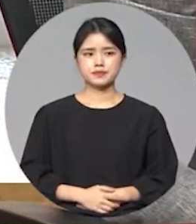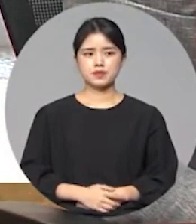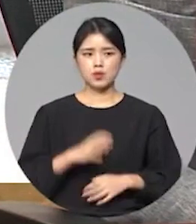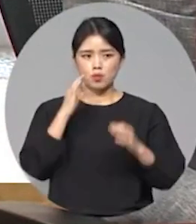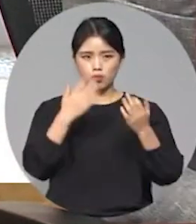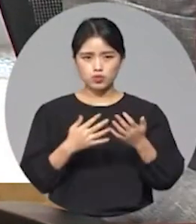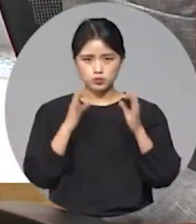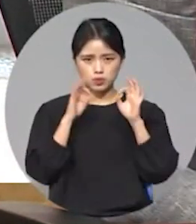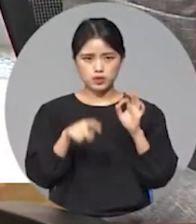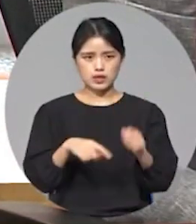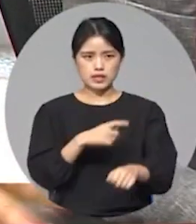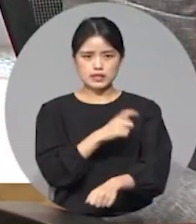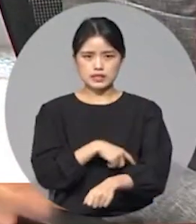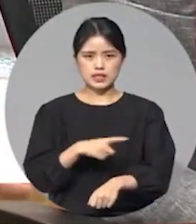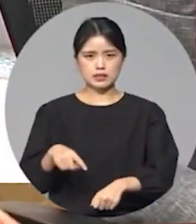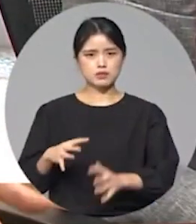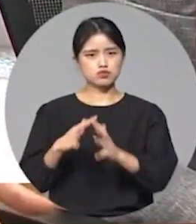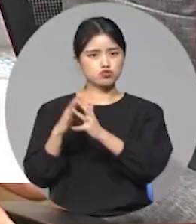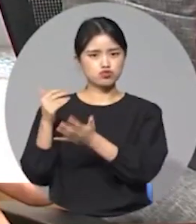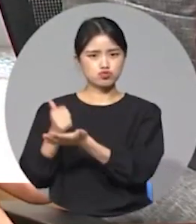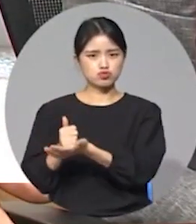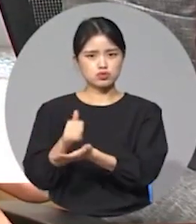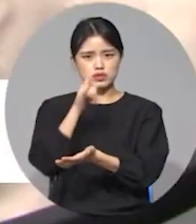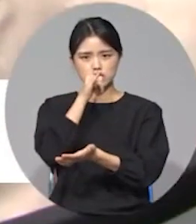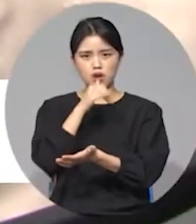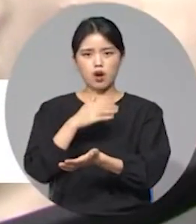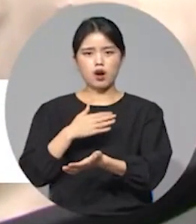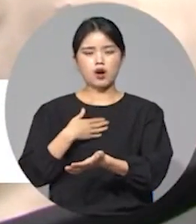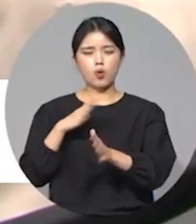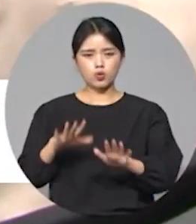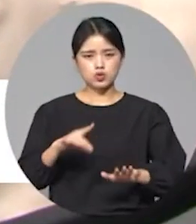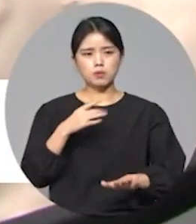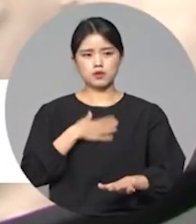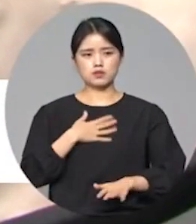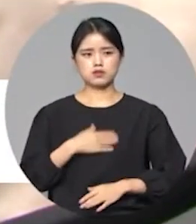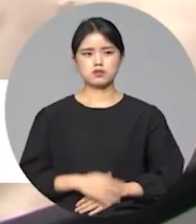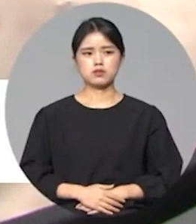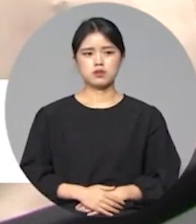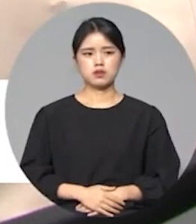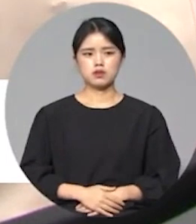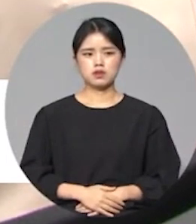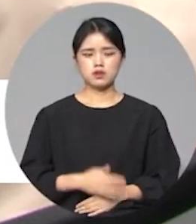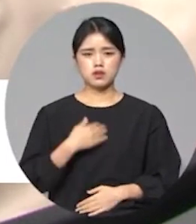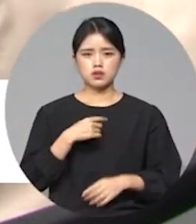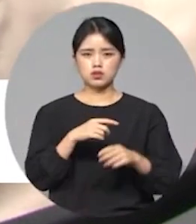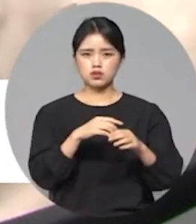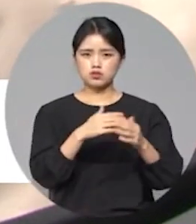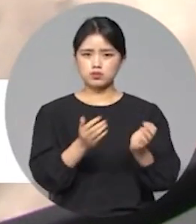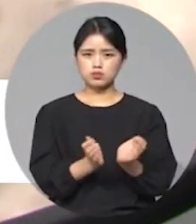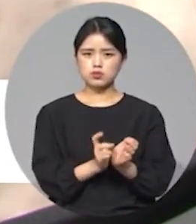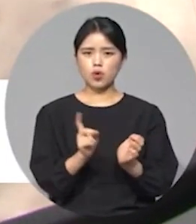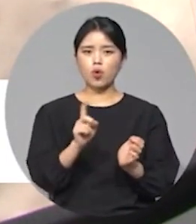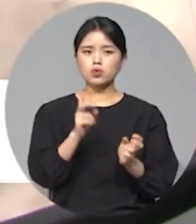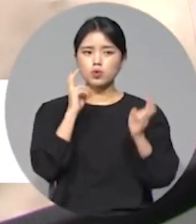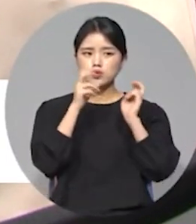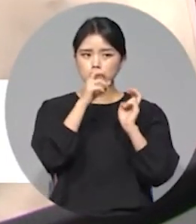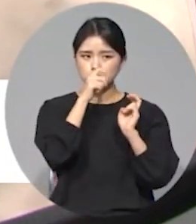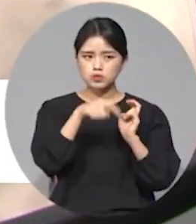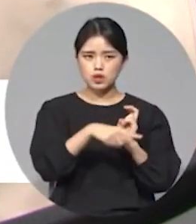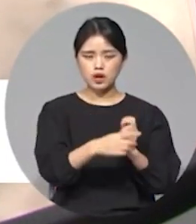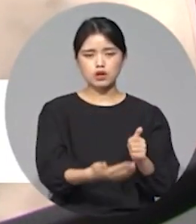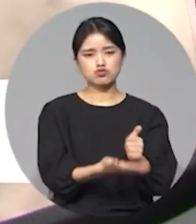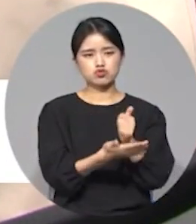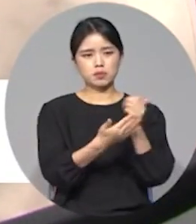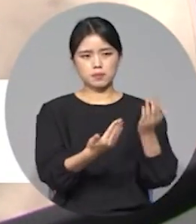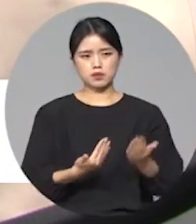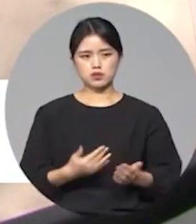이사로 운영이 돼 있다는 걸 저희도 지금 알았거든요. 네. 저희가 이제 거래처가 어디가 괜찮냐고 이렇게 들어들었을 때 여기를